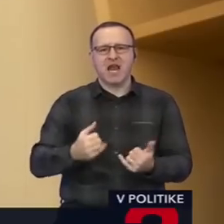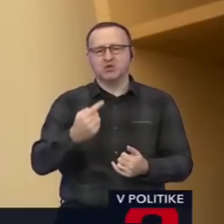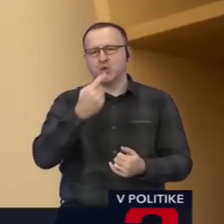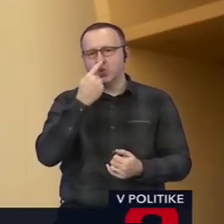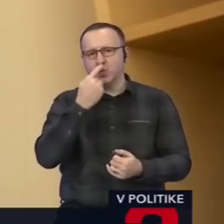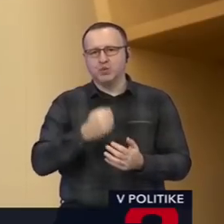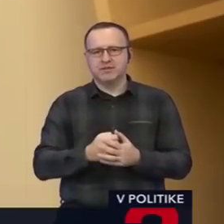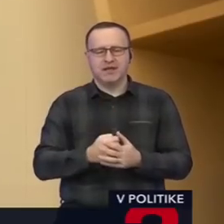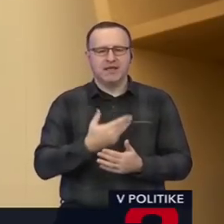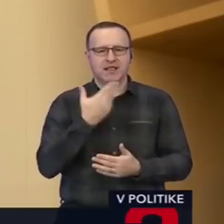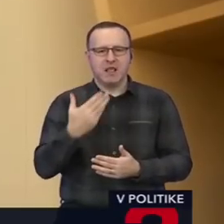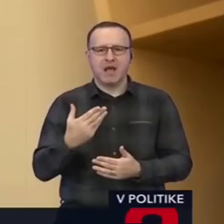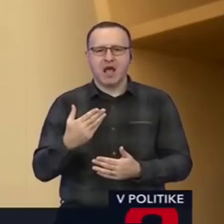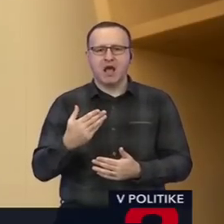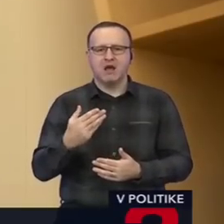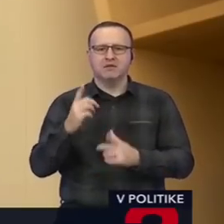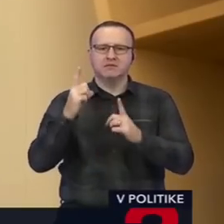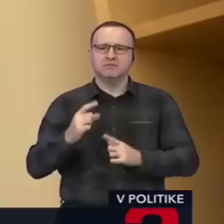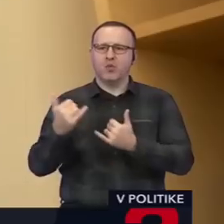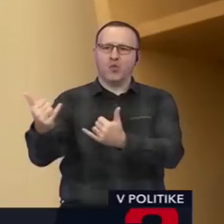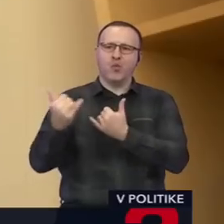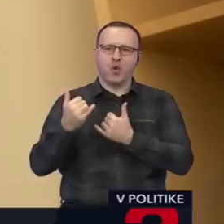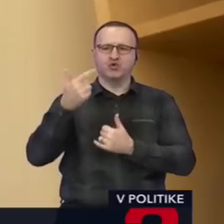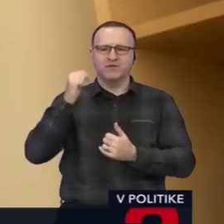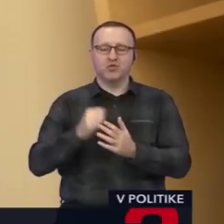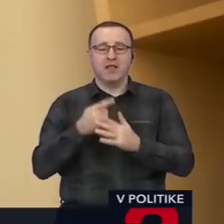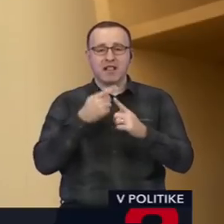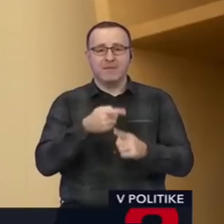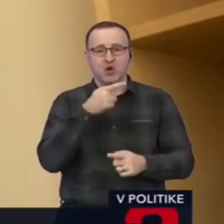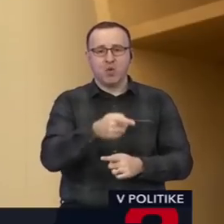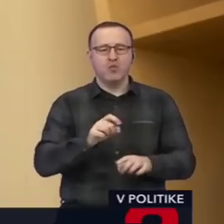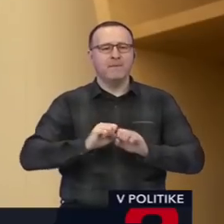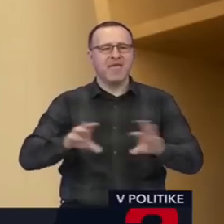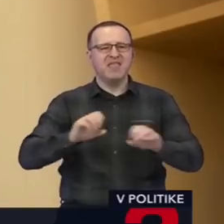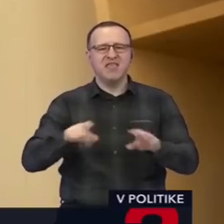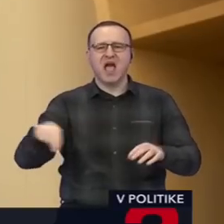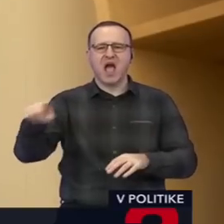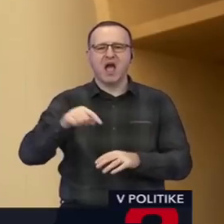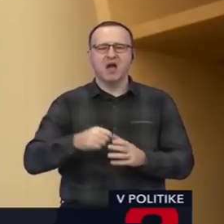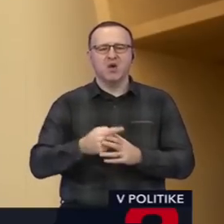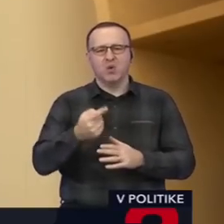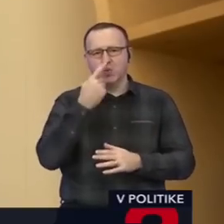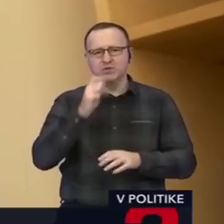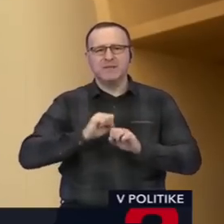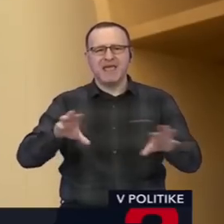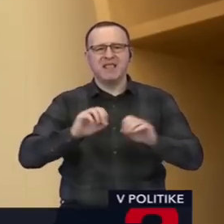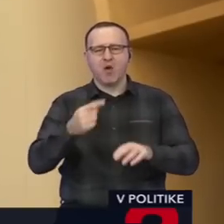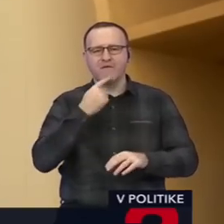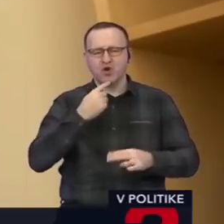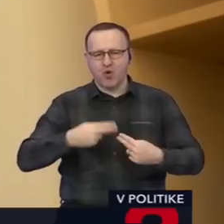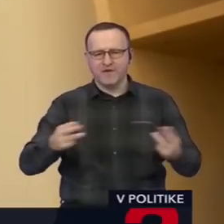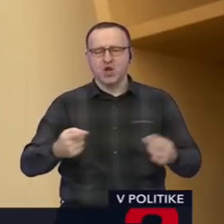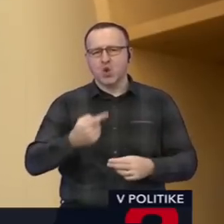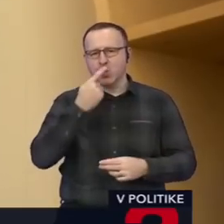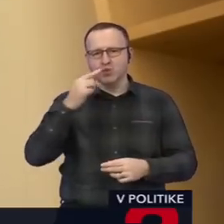nás, proti nám nič podniknúť, napriek tomu, že tí štváči v médiách, ruských médiách otvorene hovoria o tom, že